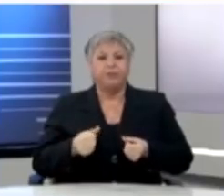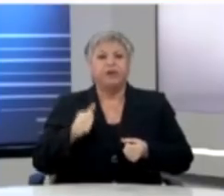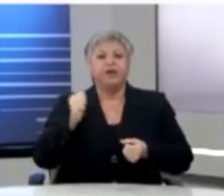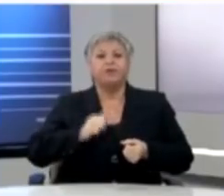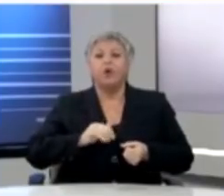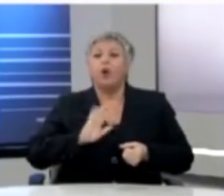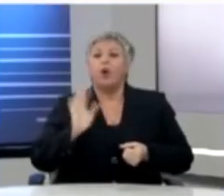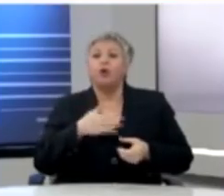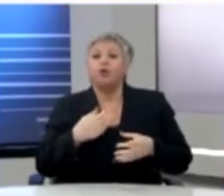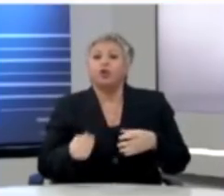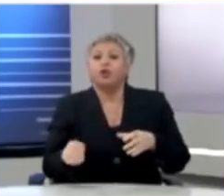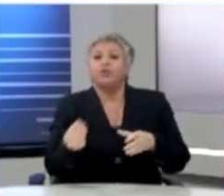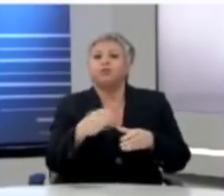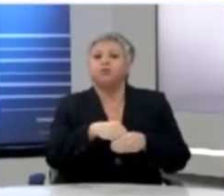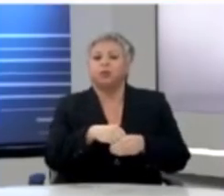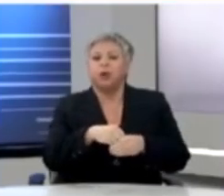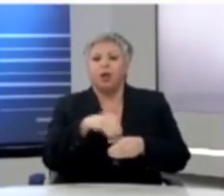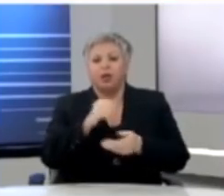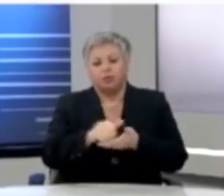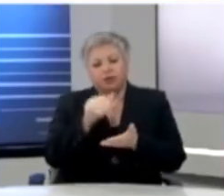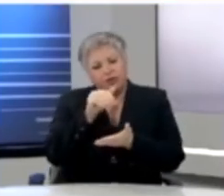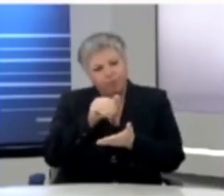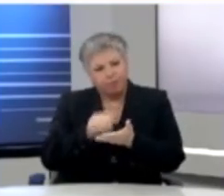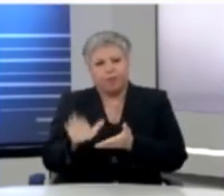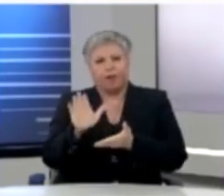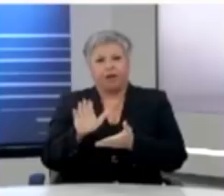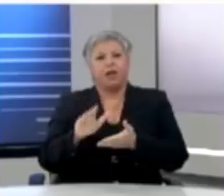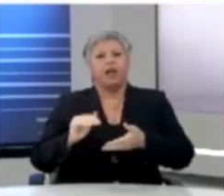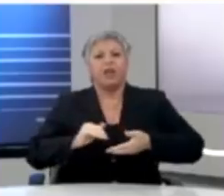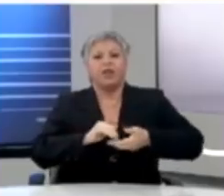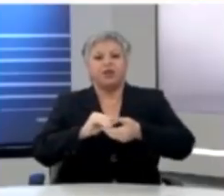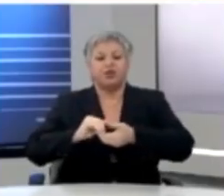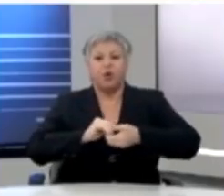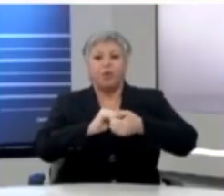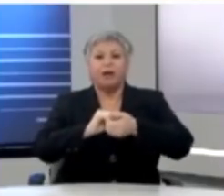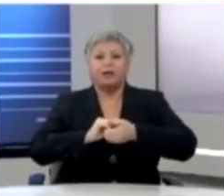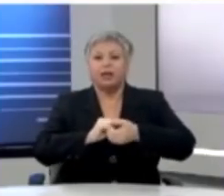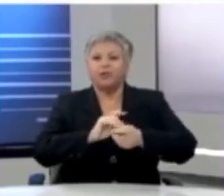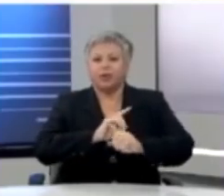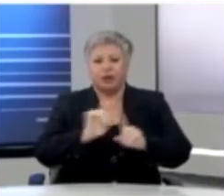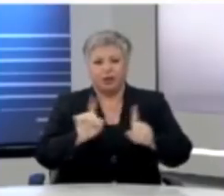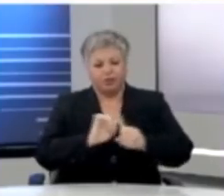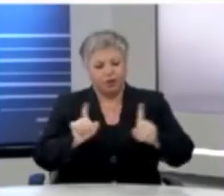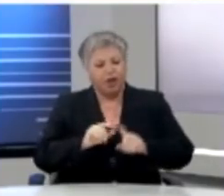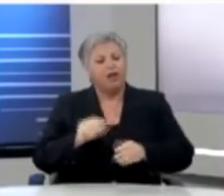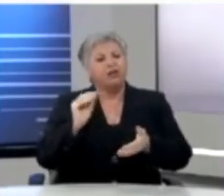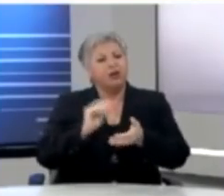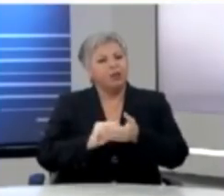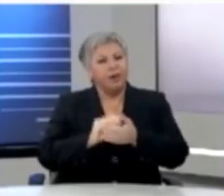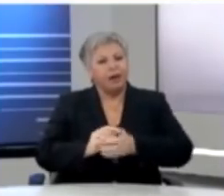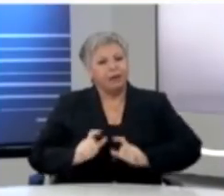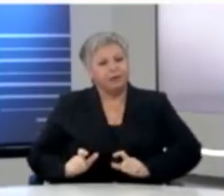τους εγκάθετους της μεγάλης εργοδοσίας από τις γραμμές των σωματείων, να απομονώσει όλους εκείνους που μέσα